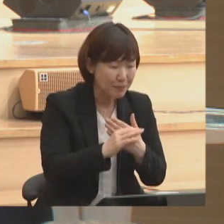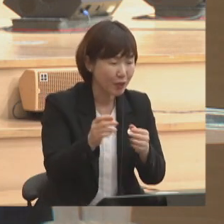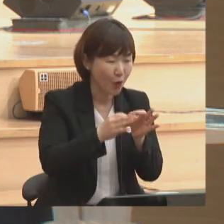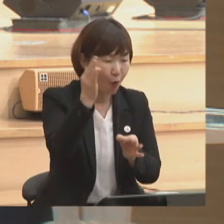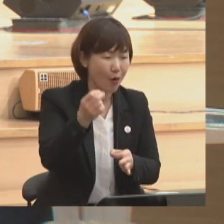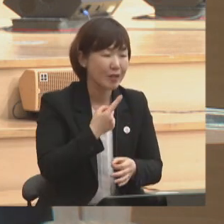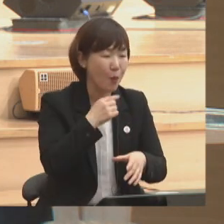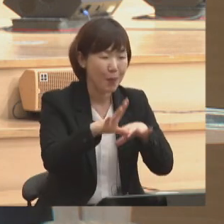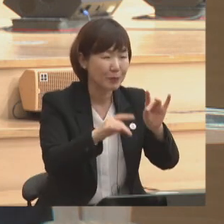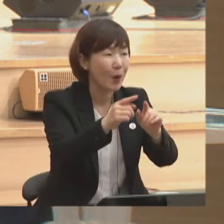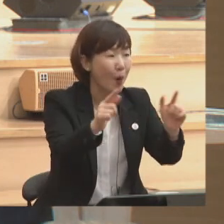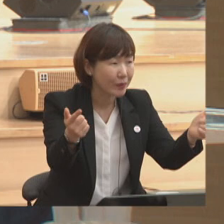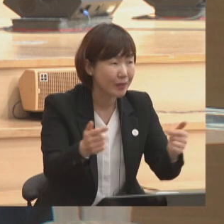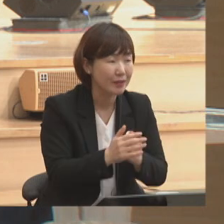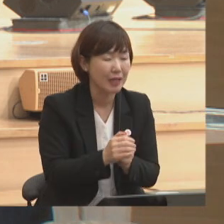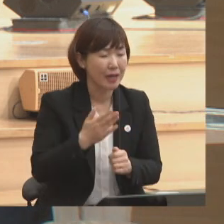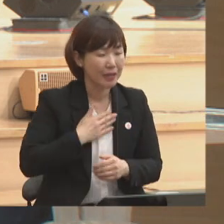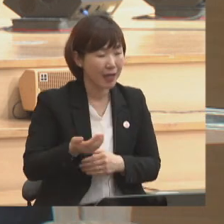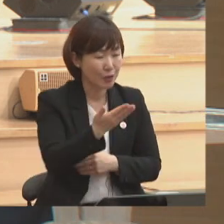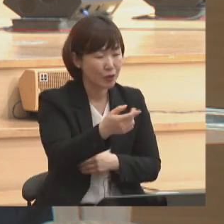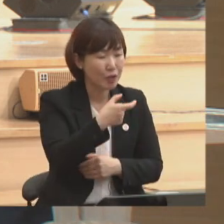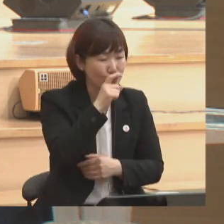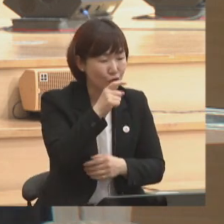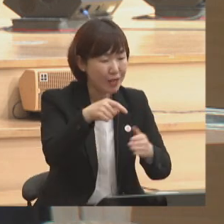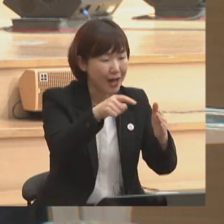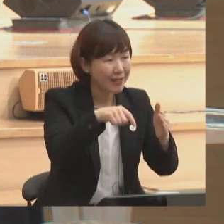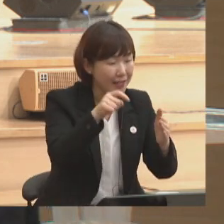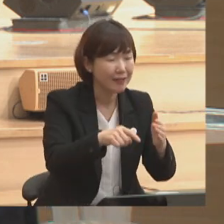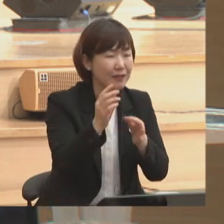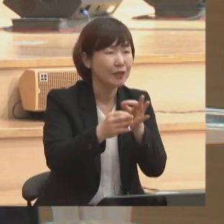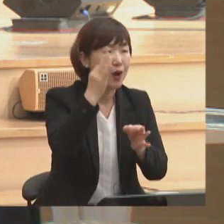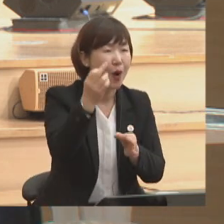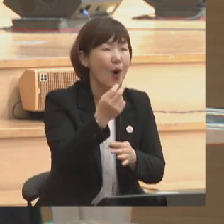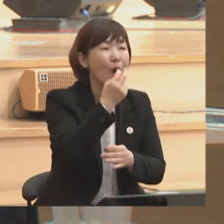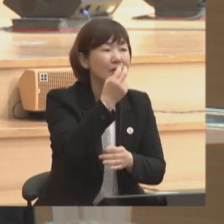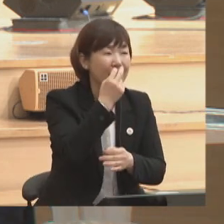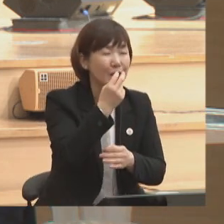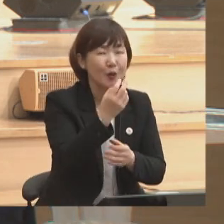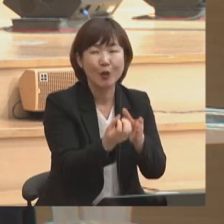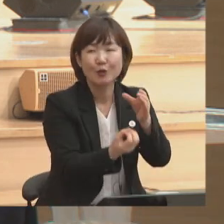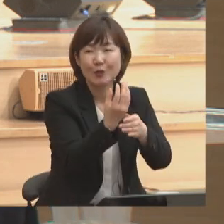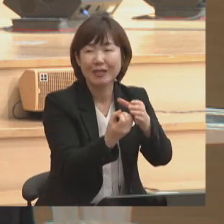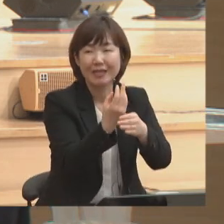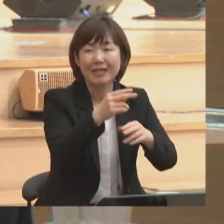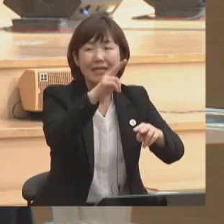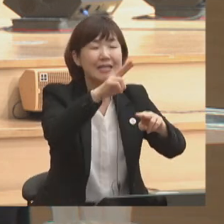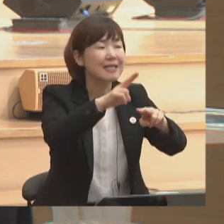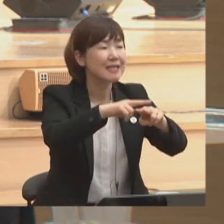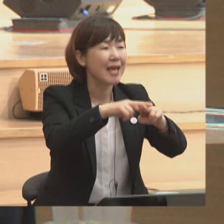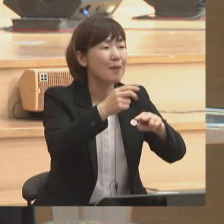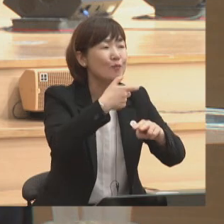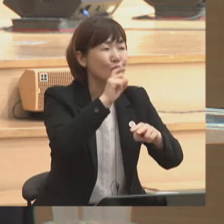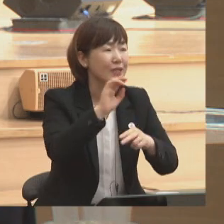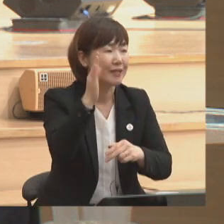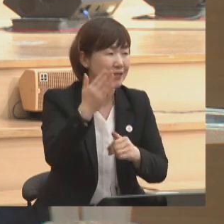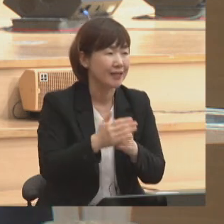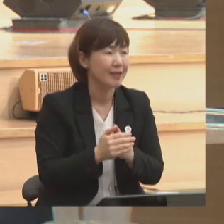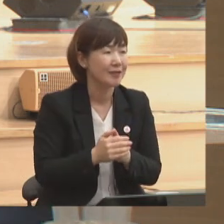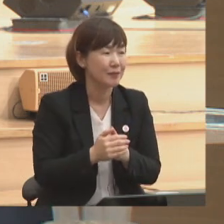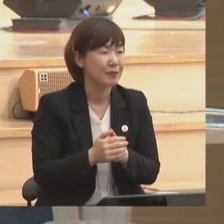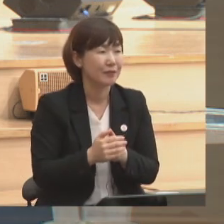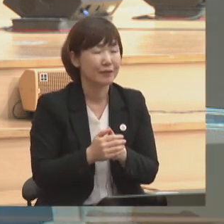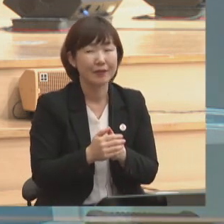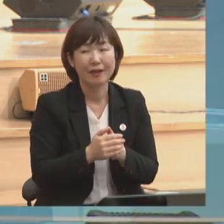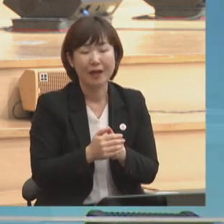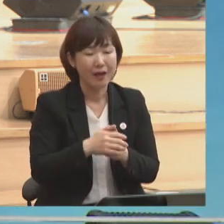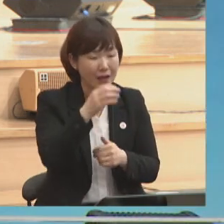아니하리니 내가 주는 물은 그 속에서 영생하도록 솟아나는 샘물이 되리라. 아멘. 마시는 물, 그냥